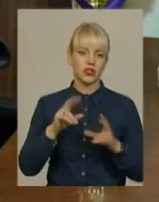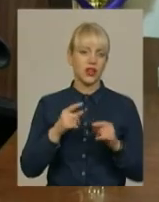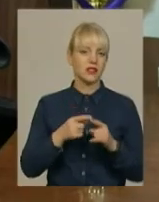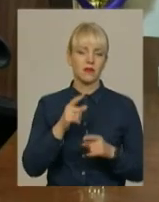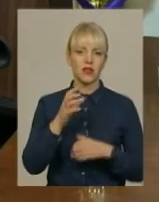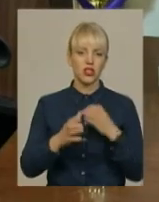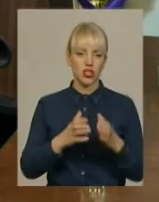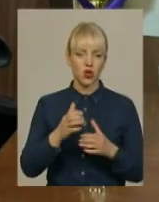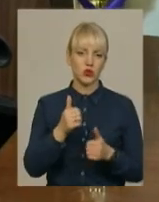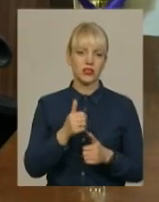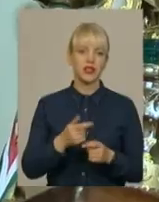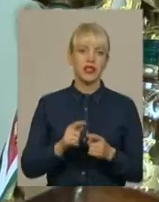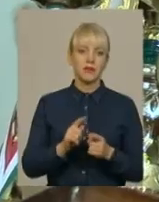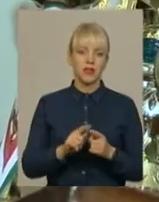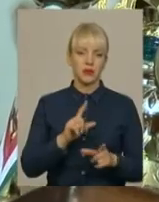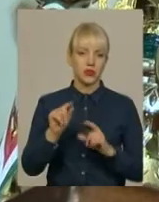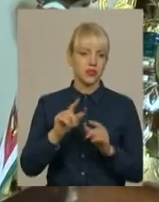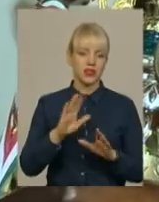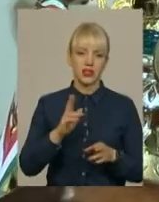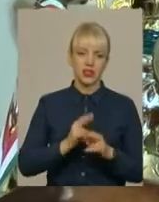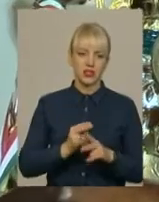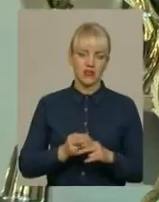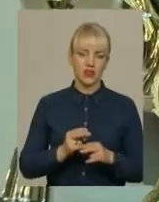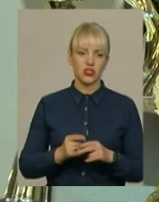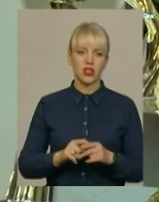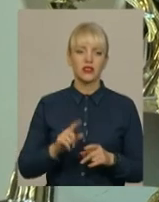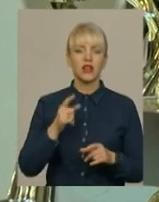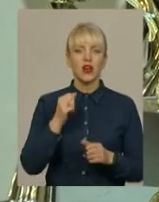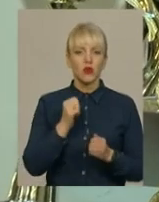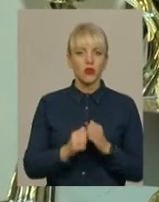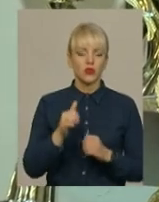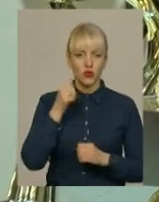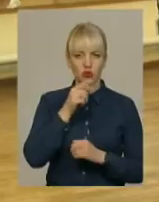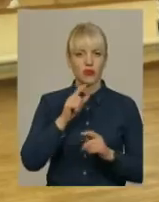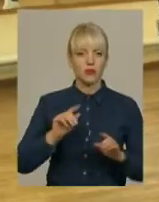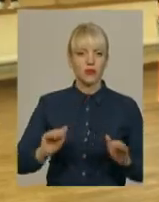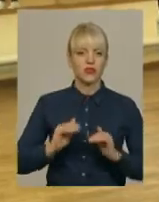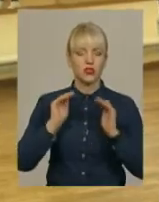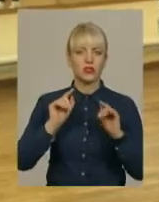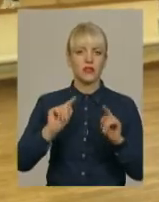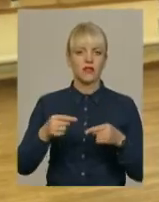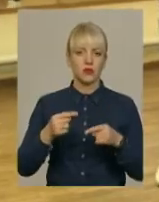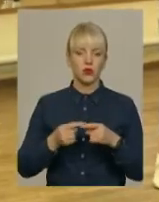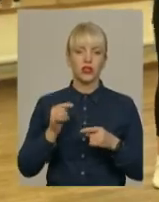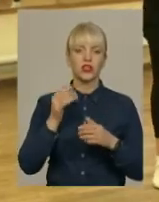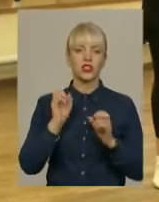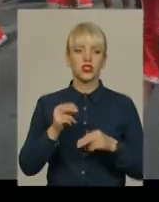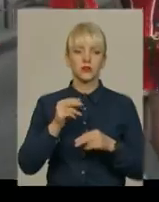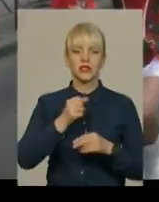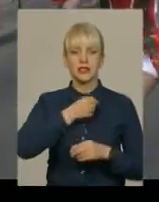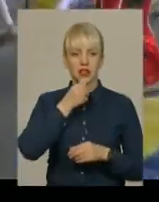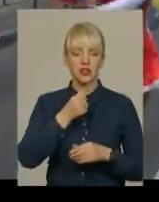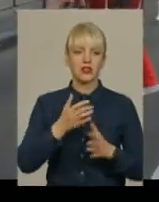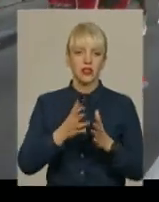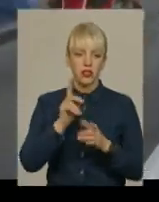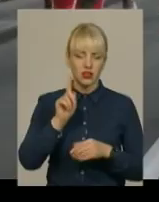в планах європейські та світові старти. Де, каже Наталія Мельнікова, вимоги з кожним роком підвищуються. Чим старше вони стають, тим більше вимог.